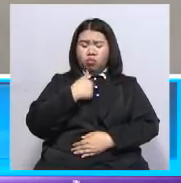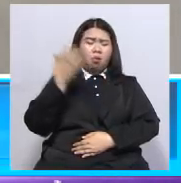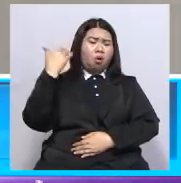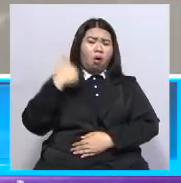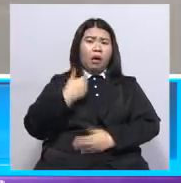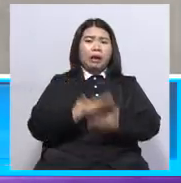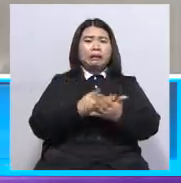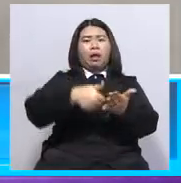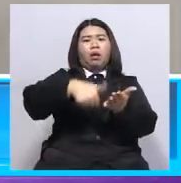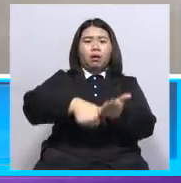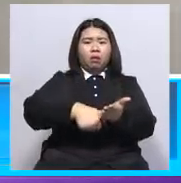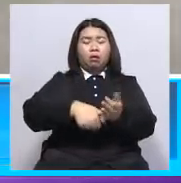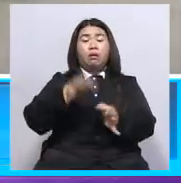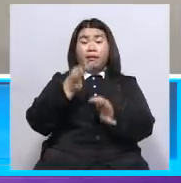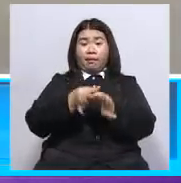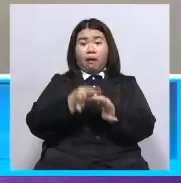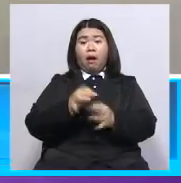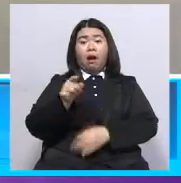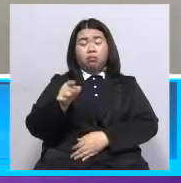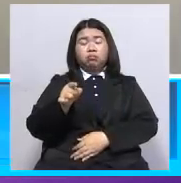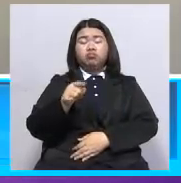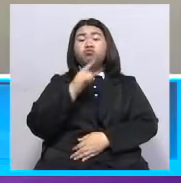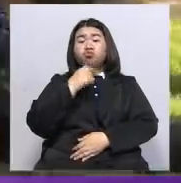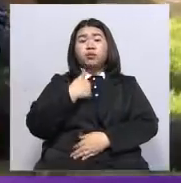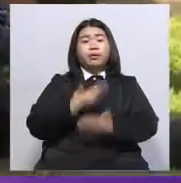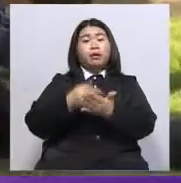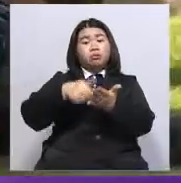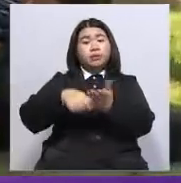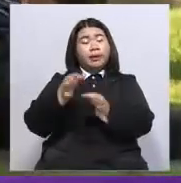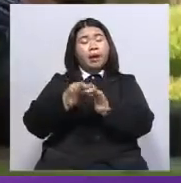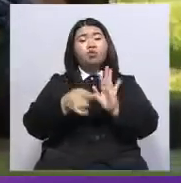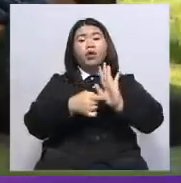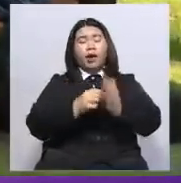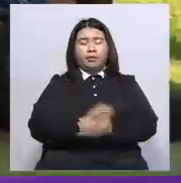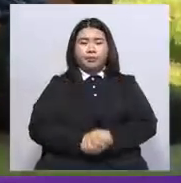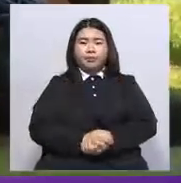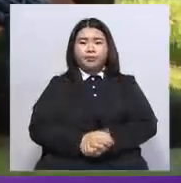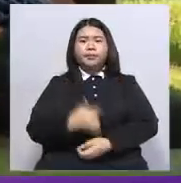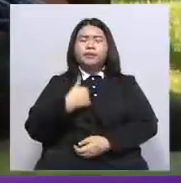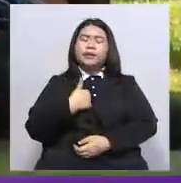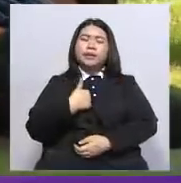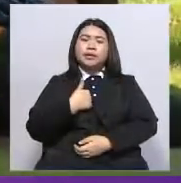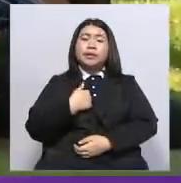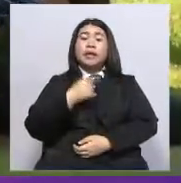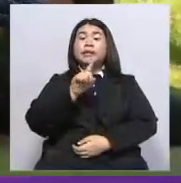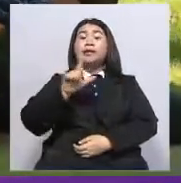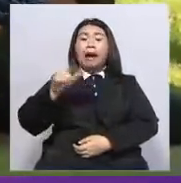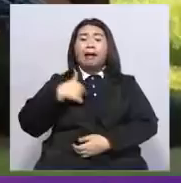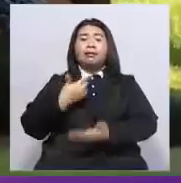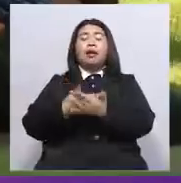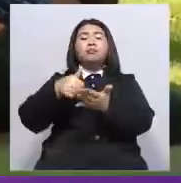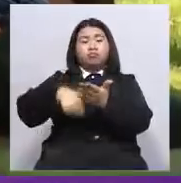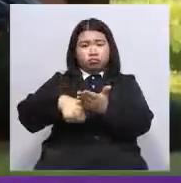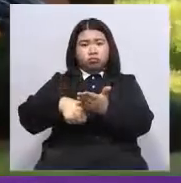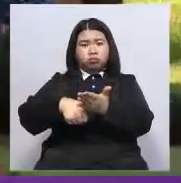อยู่ค้างอยู่กับธนาคารพาณิชย์แห่งหนึ่งนะคะอย่างเช่นดิฉันมีหนี้อยู่ประมาณ1ล้านบาทนะคะสำห